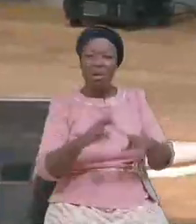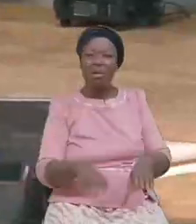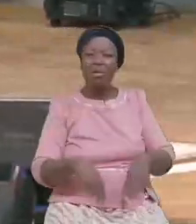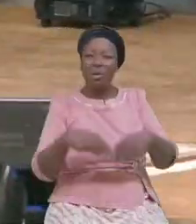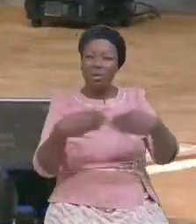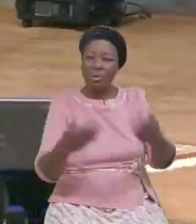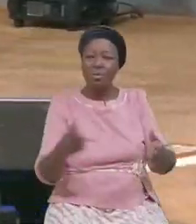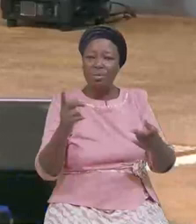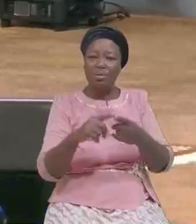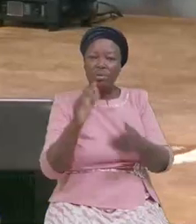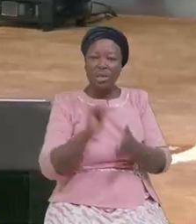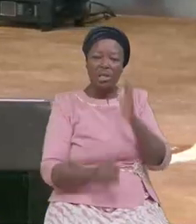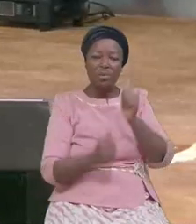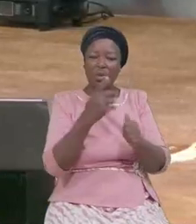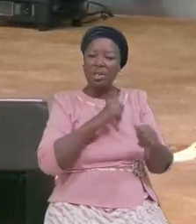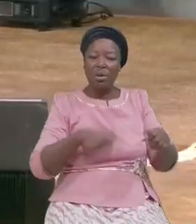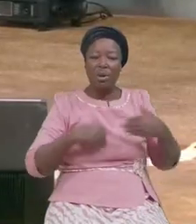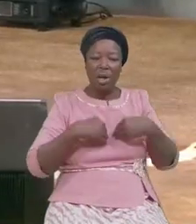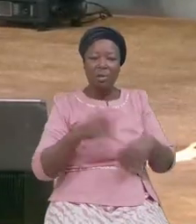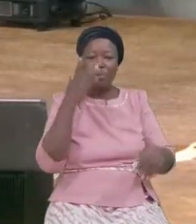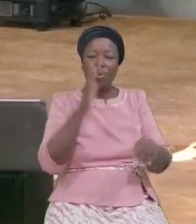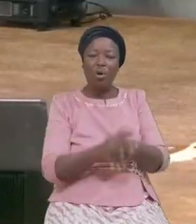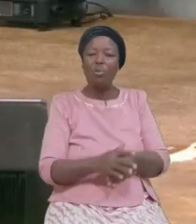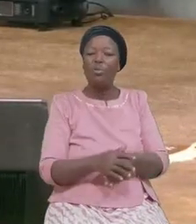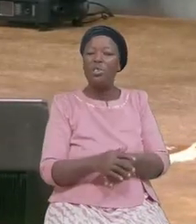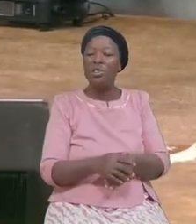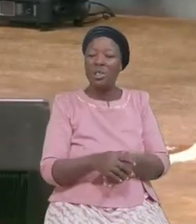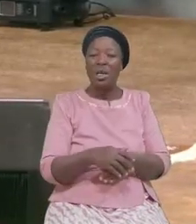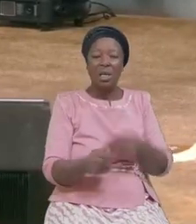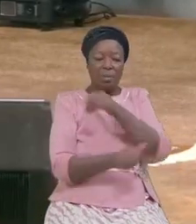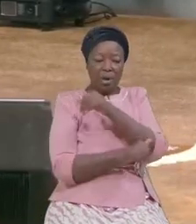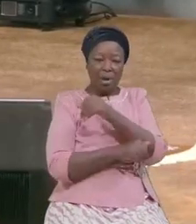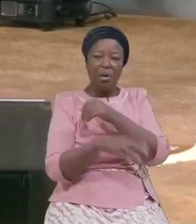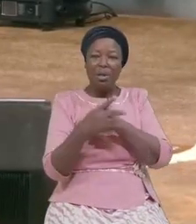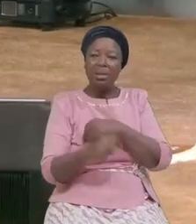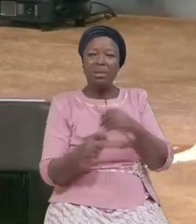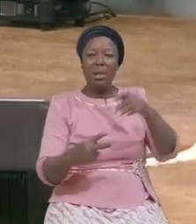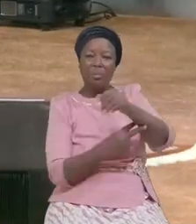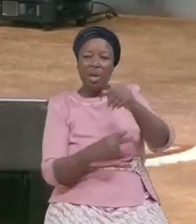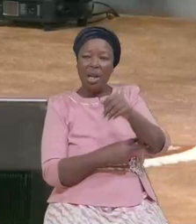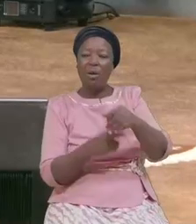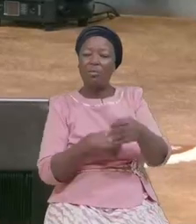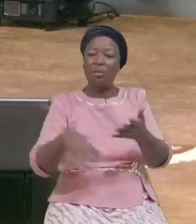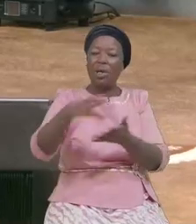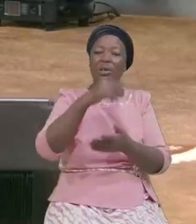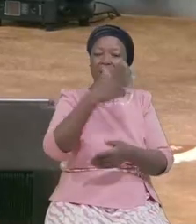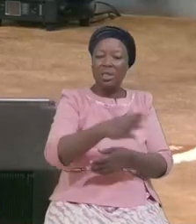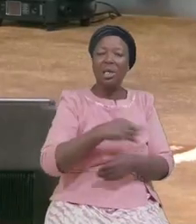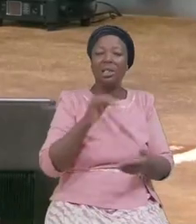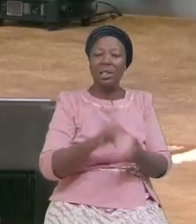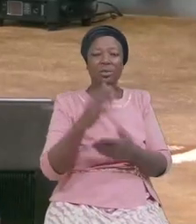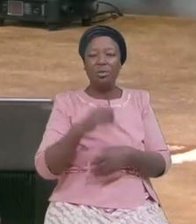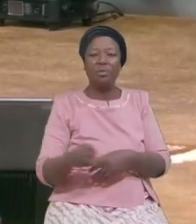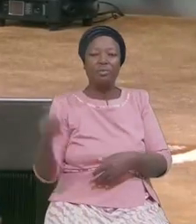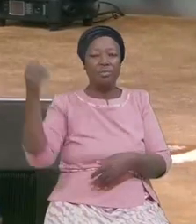a promis à Abraham de lui donner. La colonne de nuit était là, la colonne de feu était là, mais ils ont négligé tout ça. Et ils ont